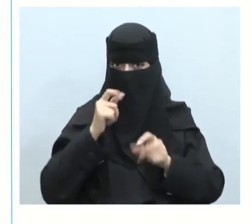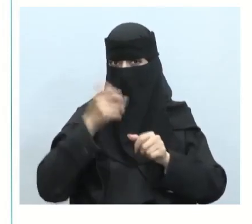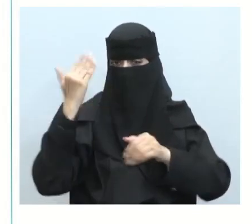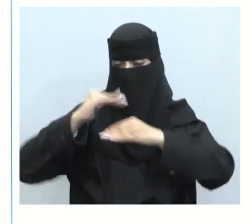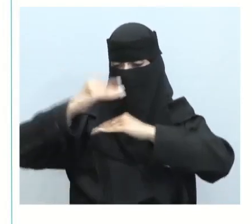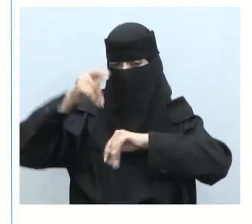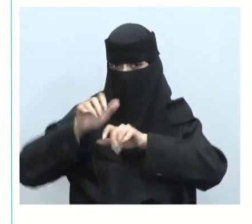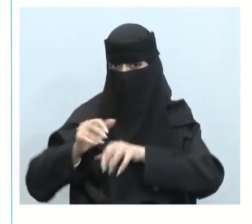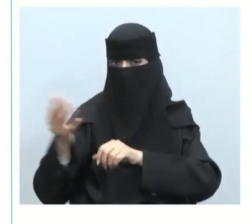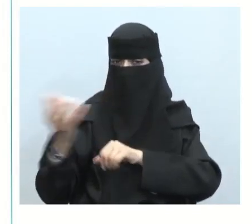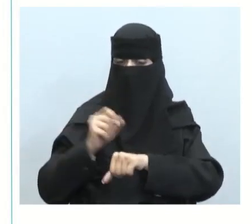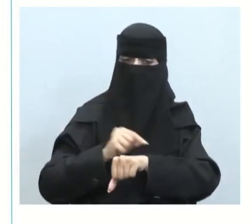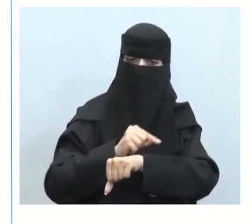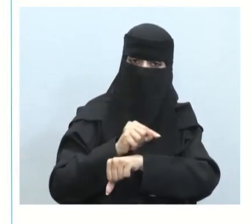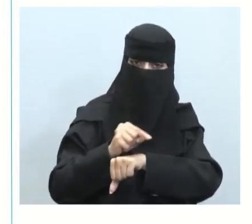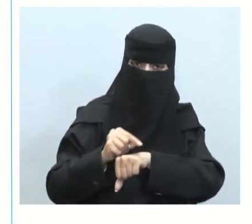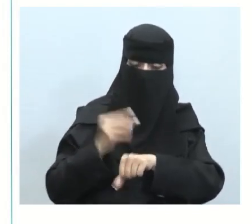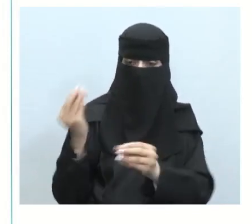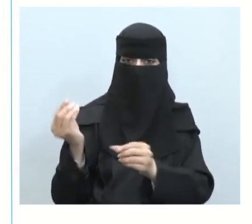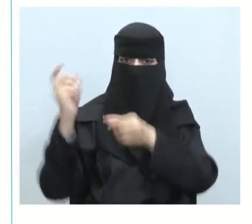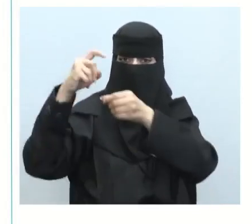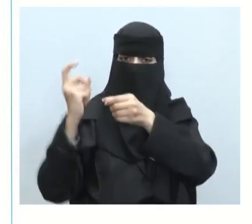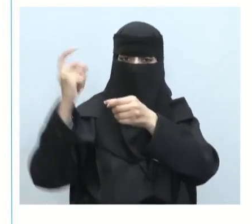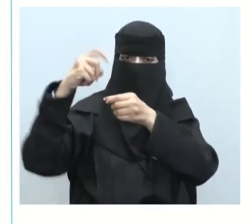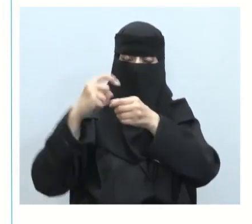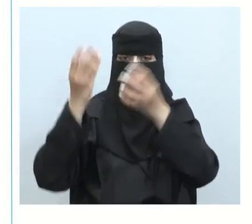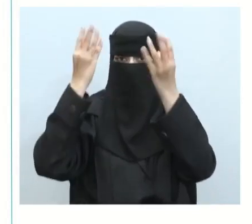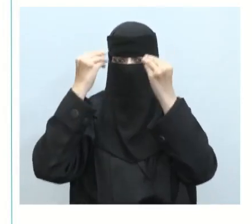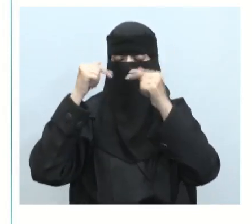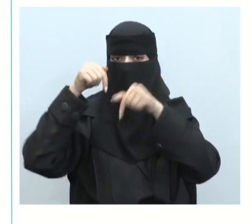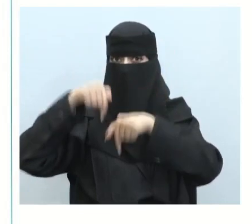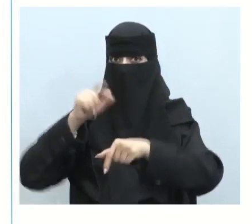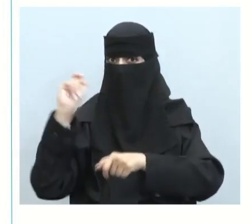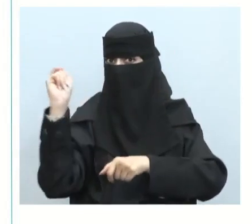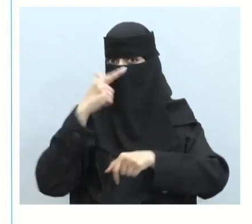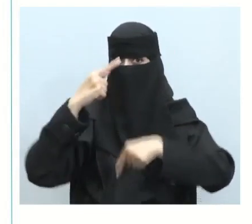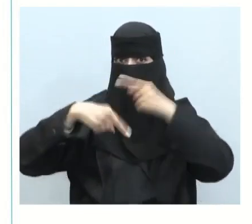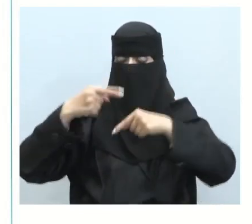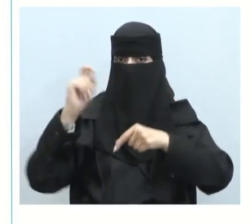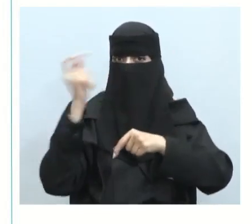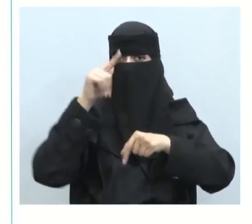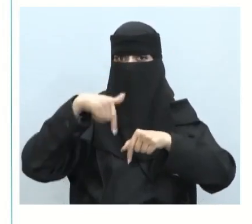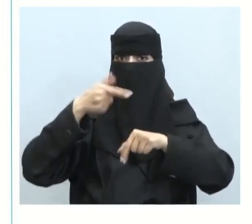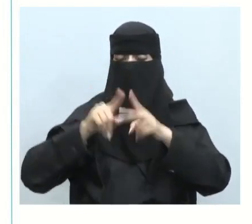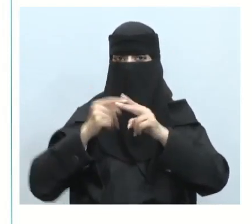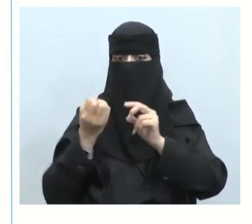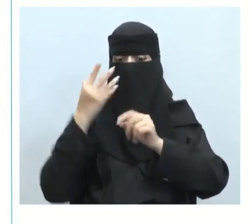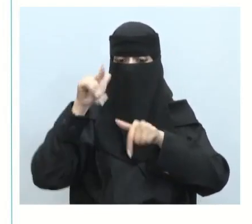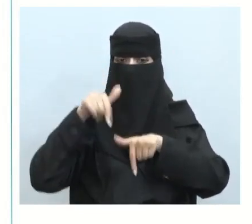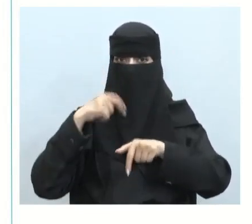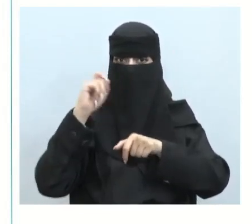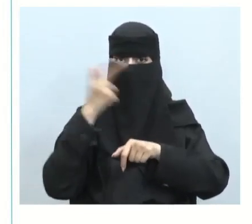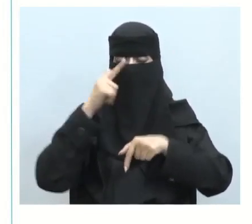كان نحتاج الى وقت في عمليه المعالجه البيانات والحسابات ولكن في الثوره الصناعيه الثالثه اصبح